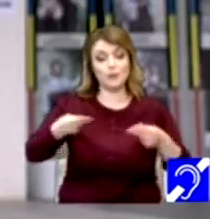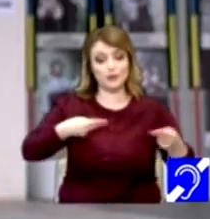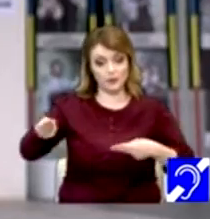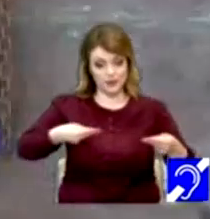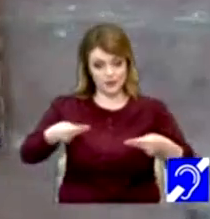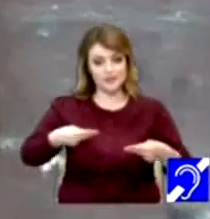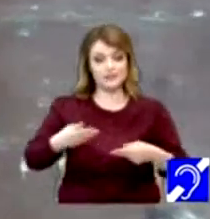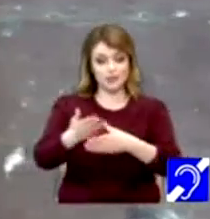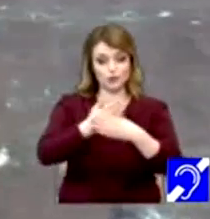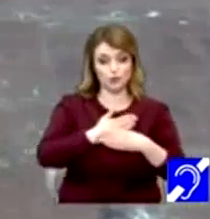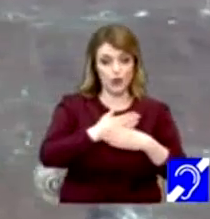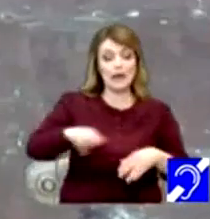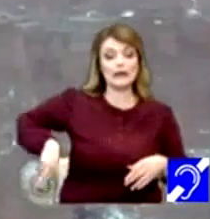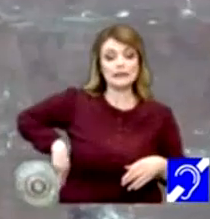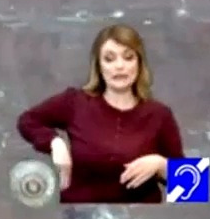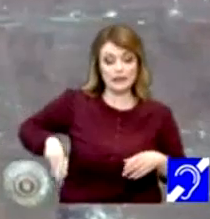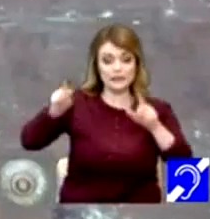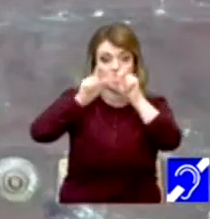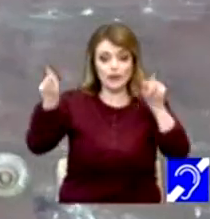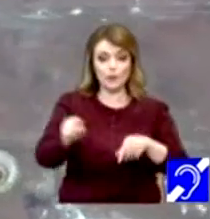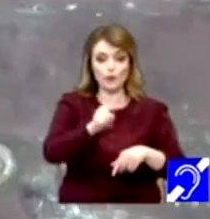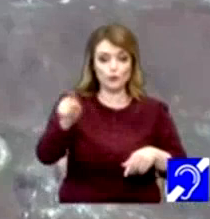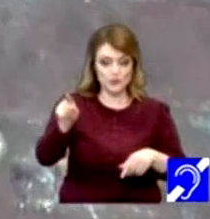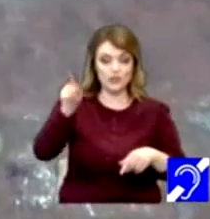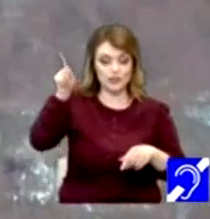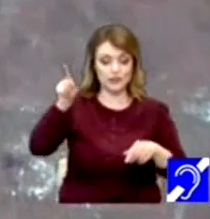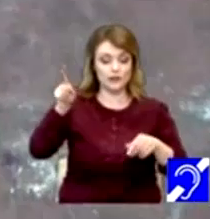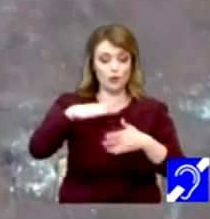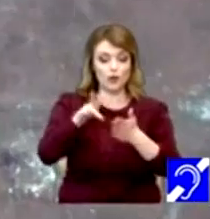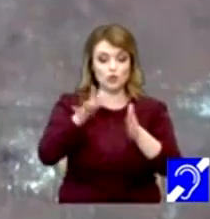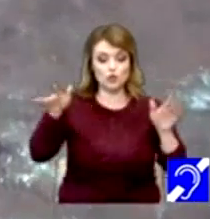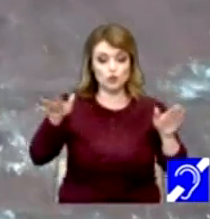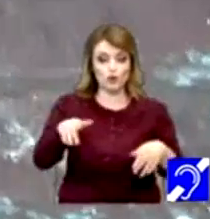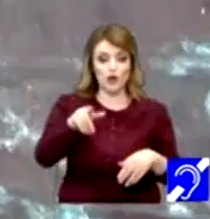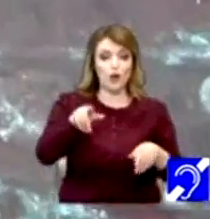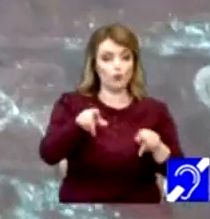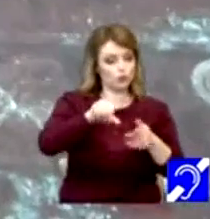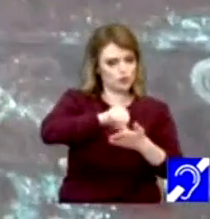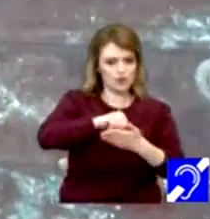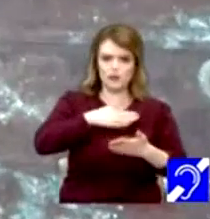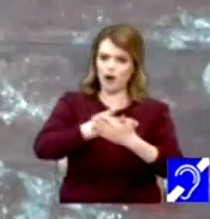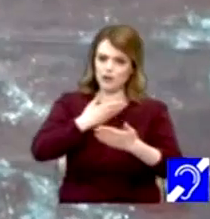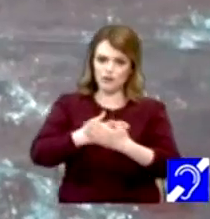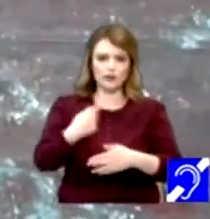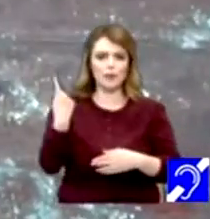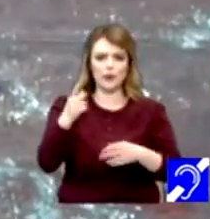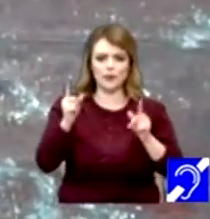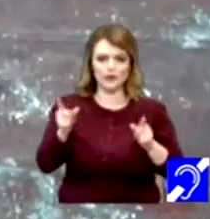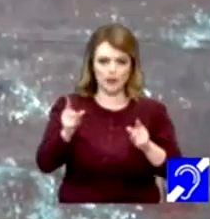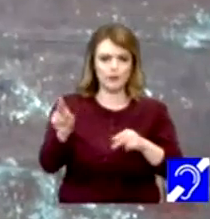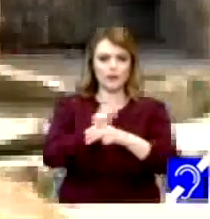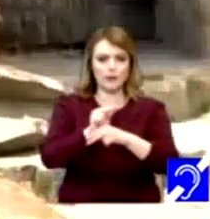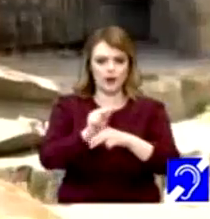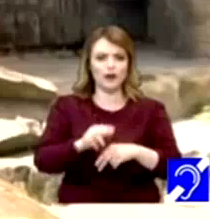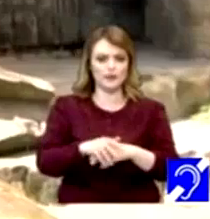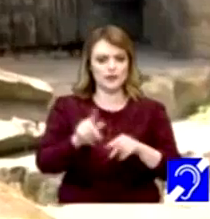de grant. Directorul Muzeului de Istorie și Etnografie din Soroca, Nicolae Bulat, s-a implicat activ în prima etapă de reabilitare a